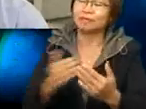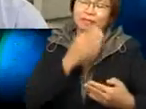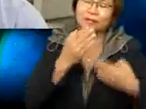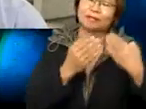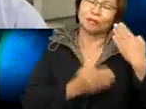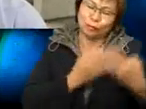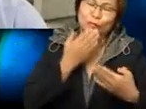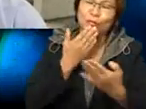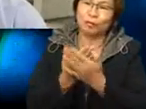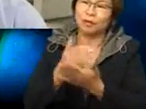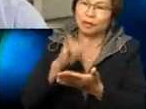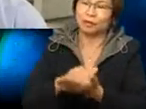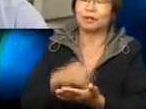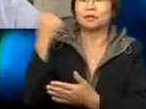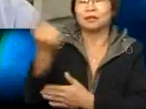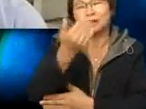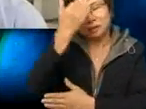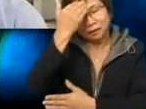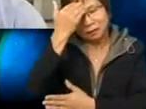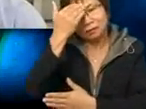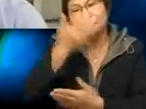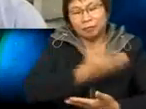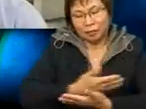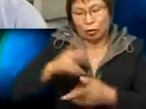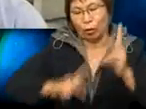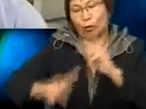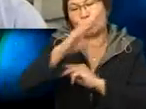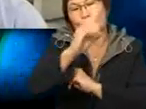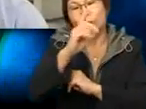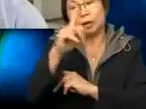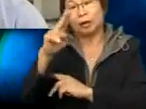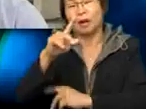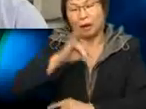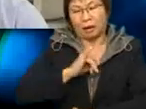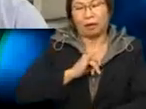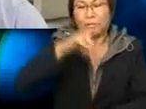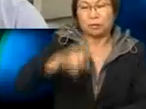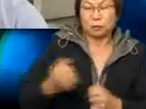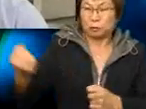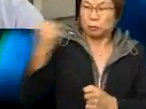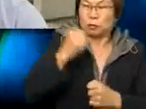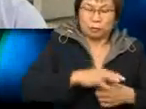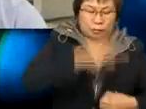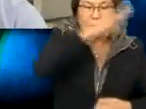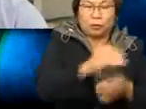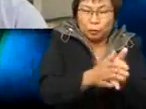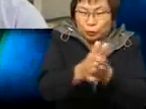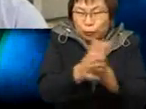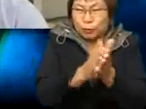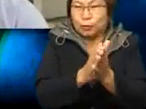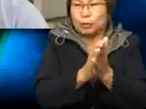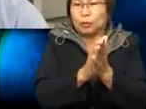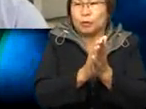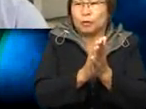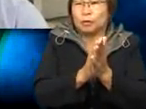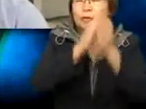atas budi baik kau tu. Aku sentiasa sedar, sebagai anak orang kurang upaya, aku mesti kuatkan semangat dan berusaha untuk